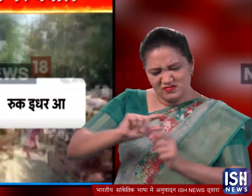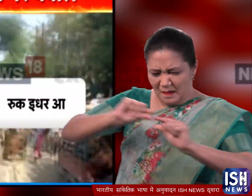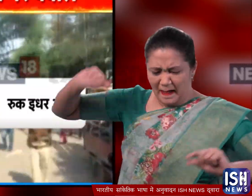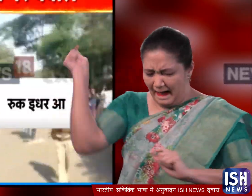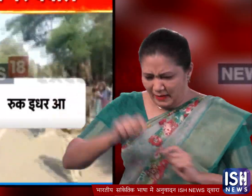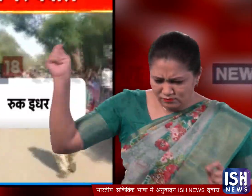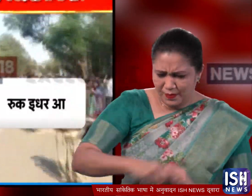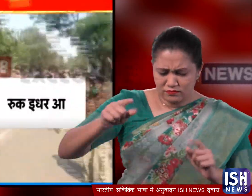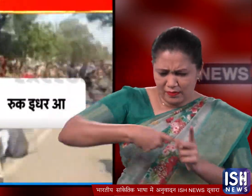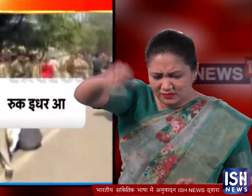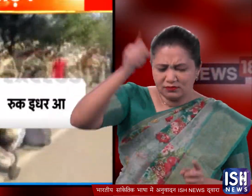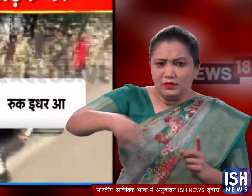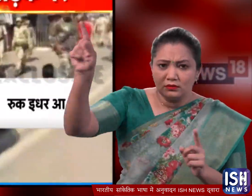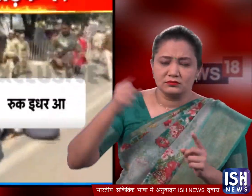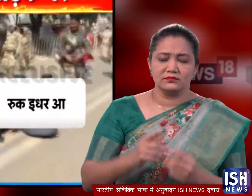बरसाईं।